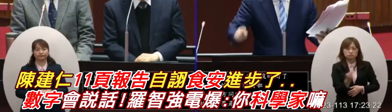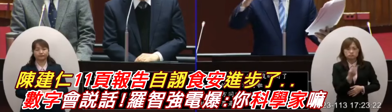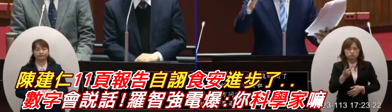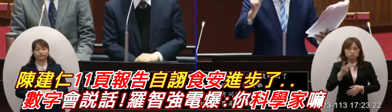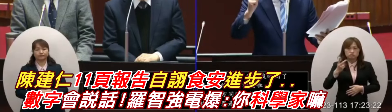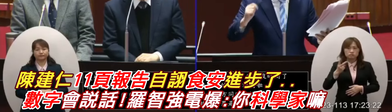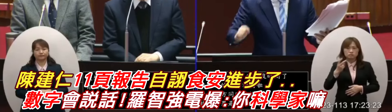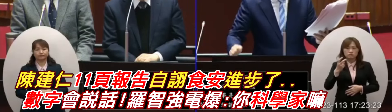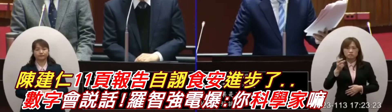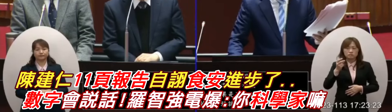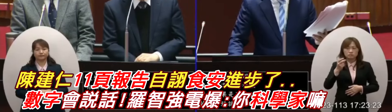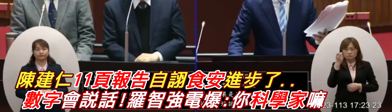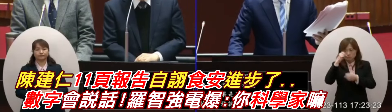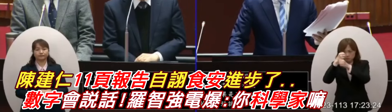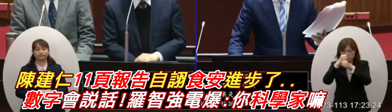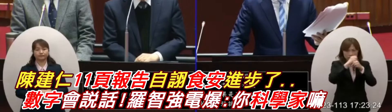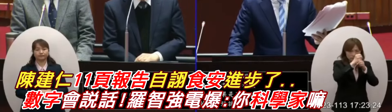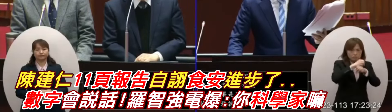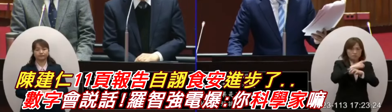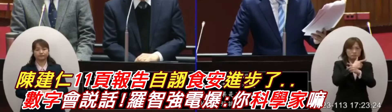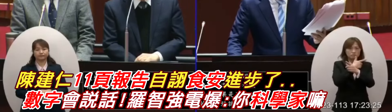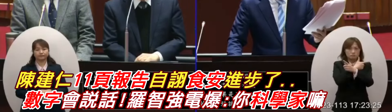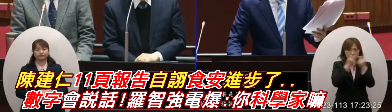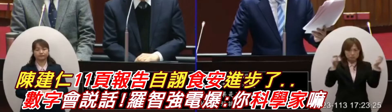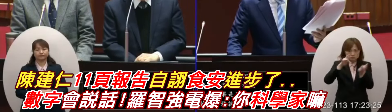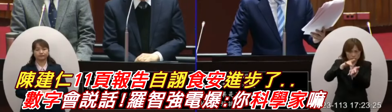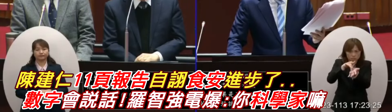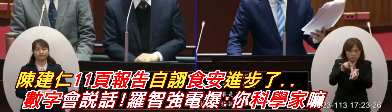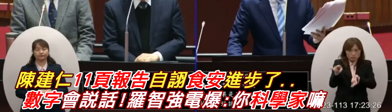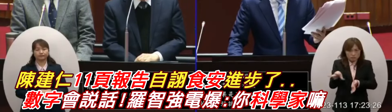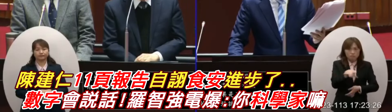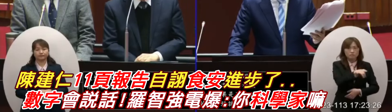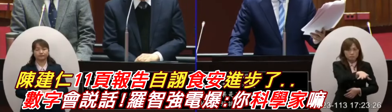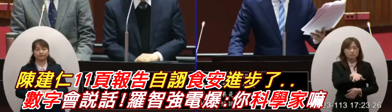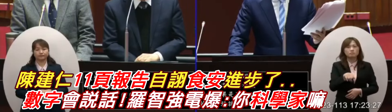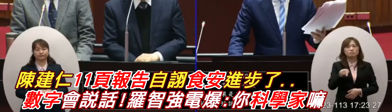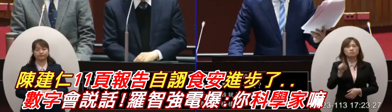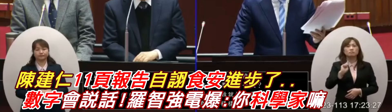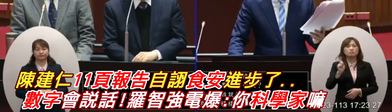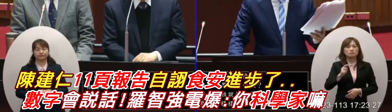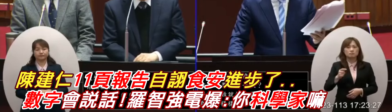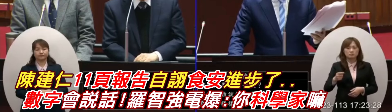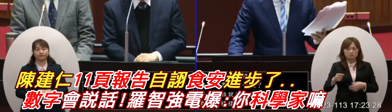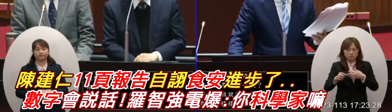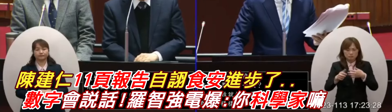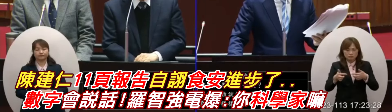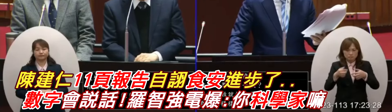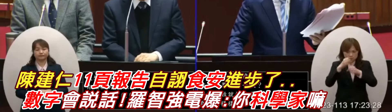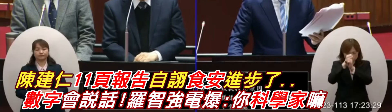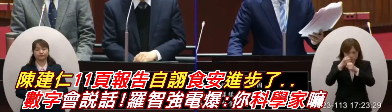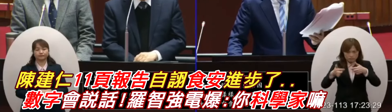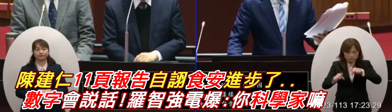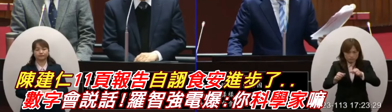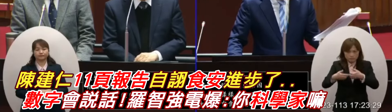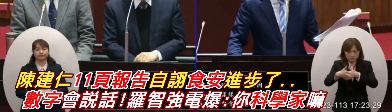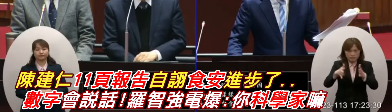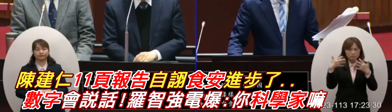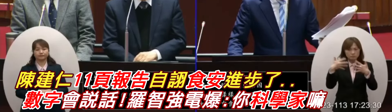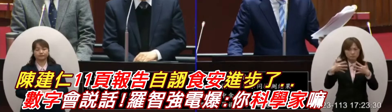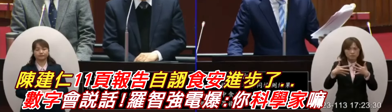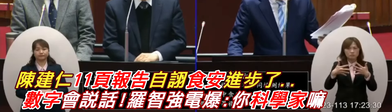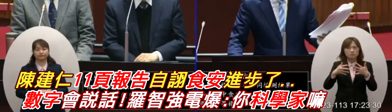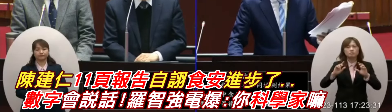结果都是阳性，这就排除实验室问题，需进一步溯源，包括检验